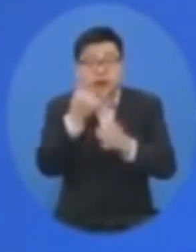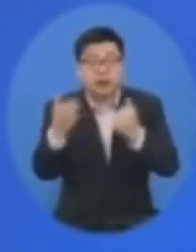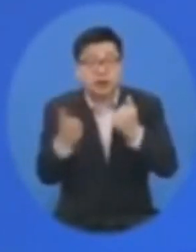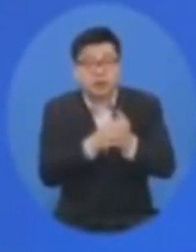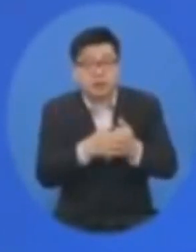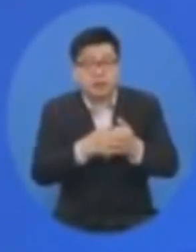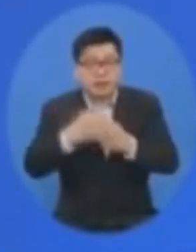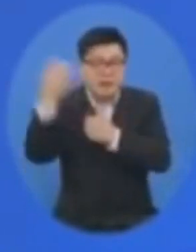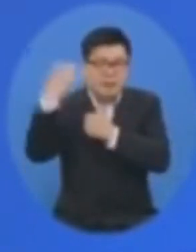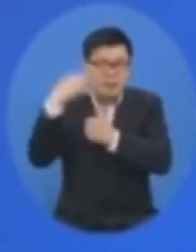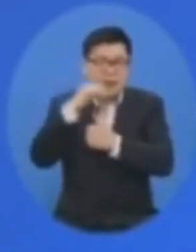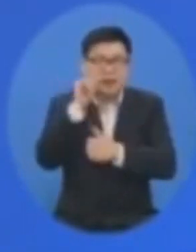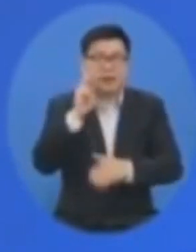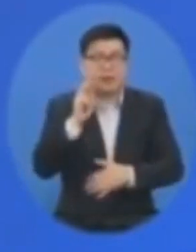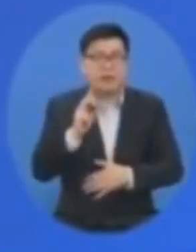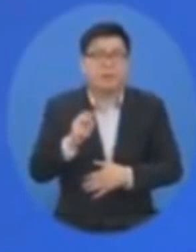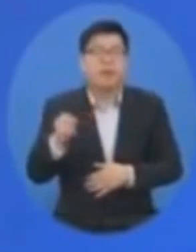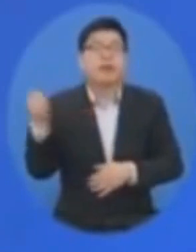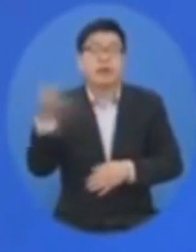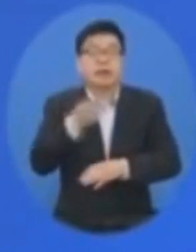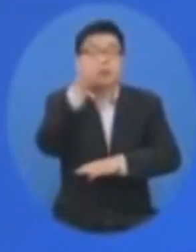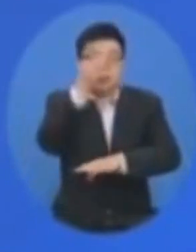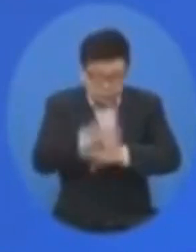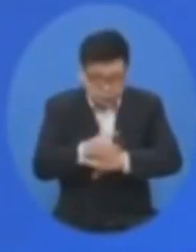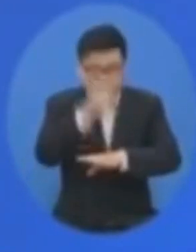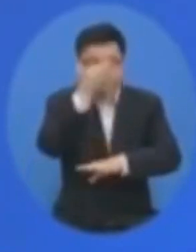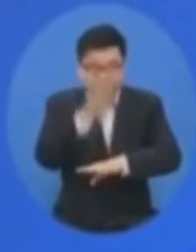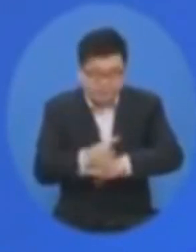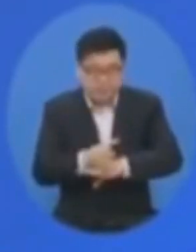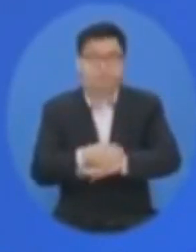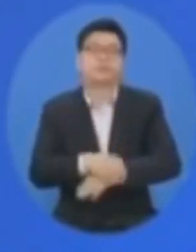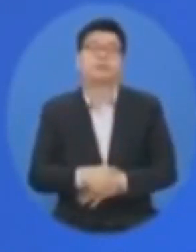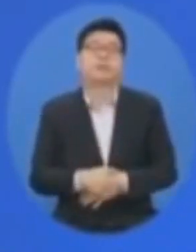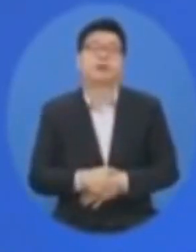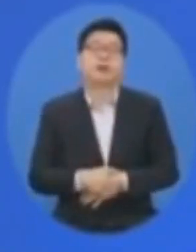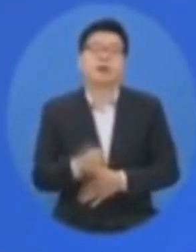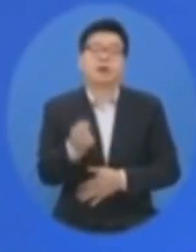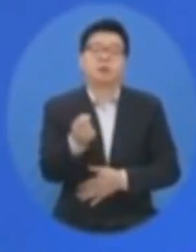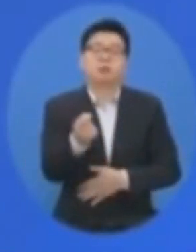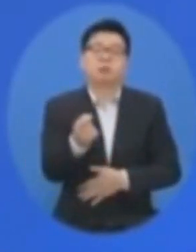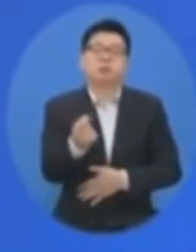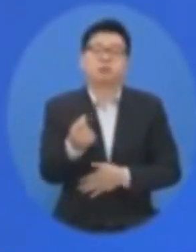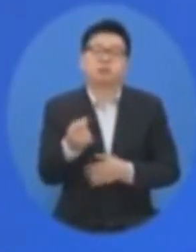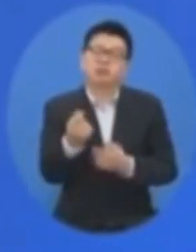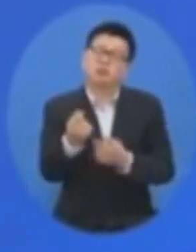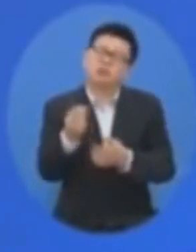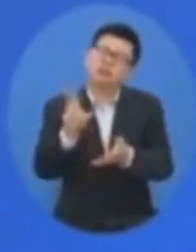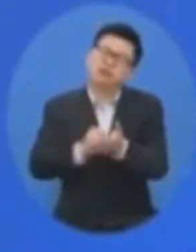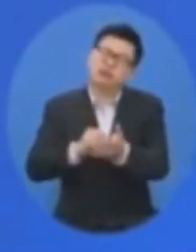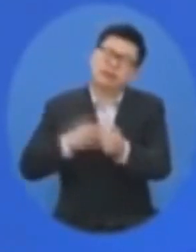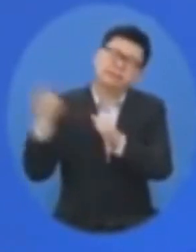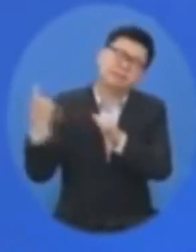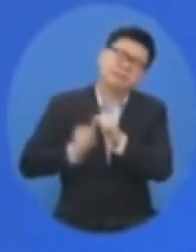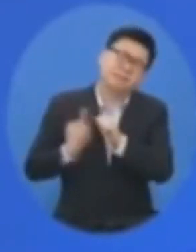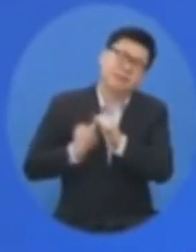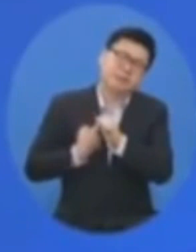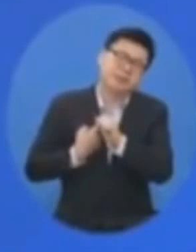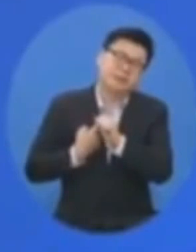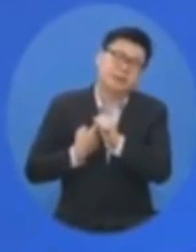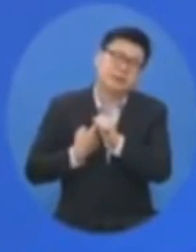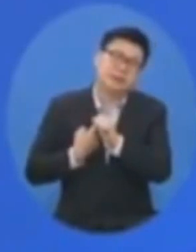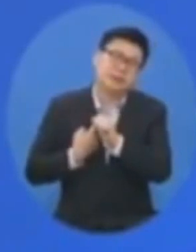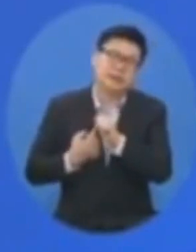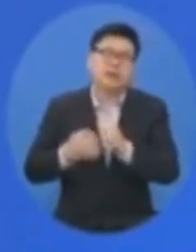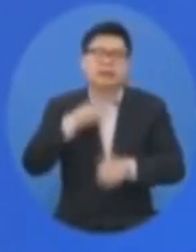문제 삼는 것인데 다시 한번 사과드리겠습니다. 저 그런 거 가지고 저를 매도하는 거는 그 18살